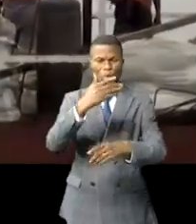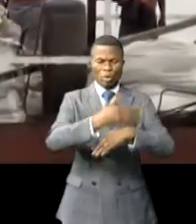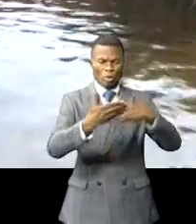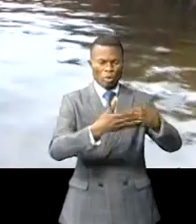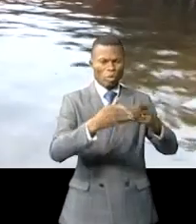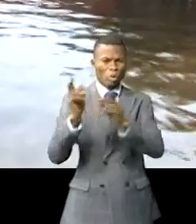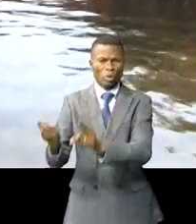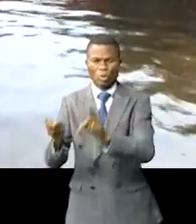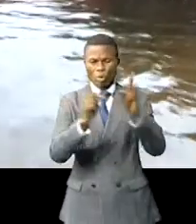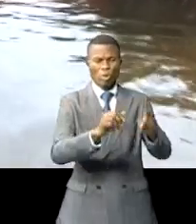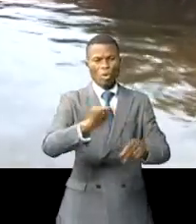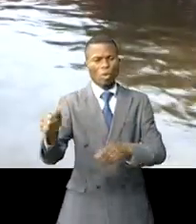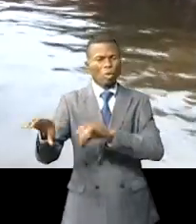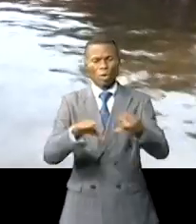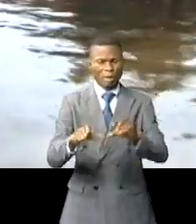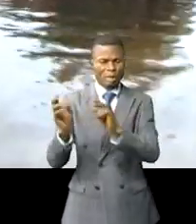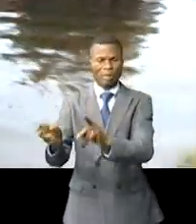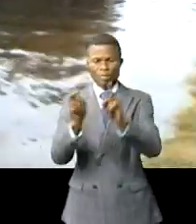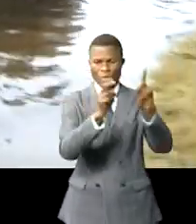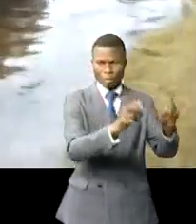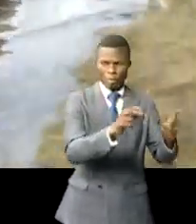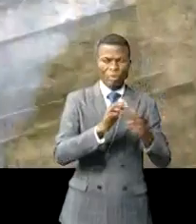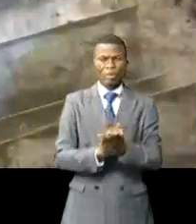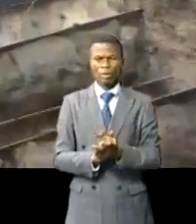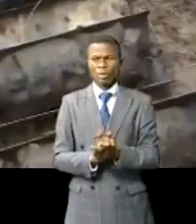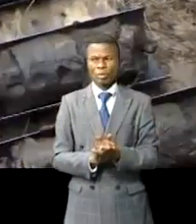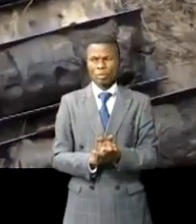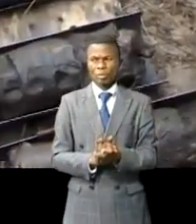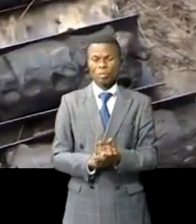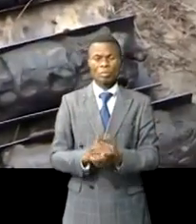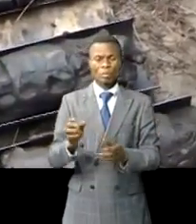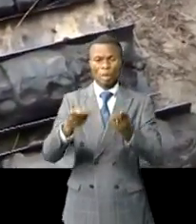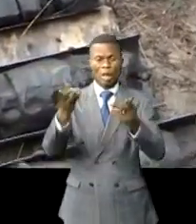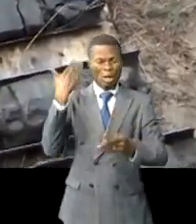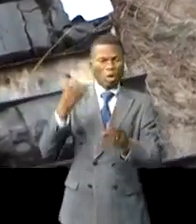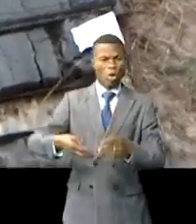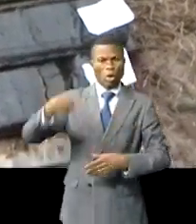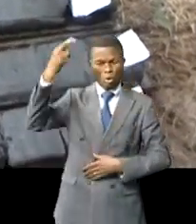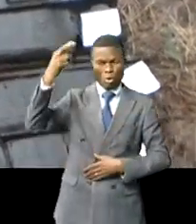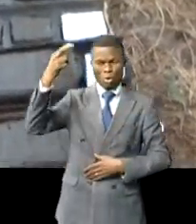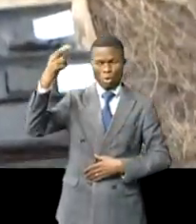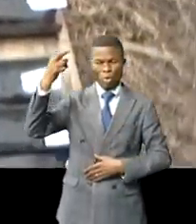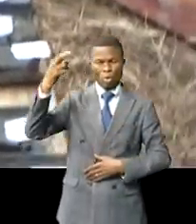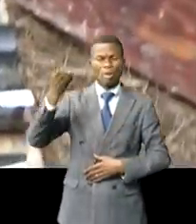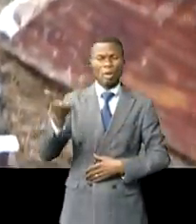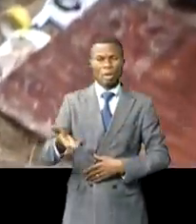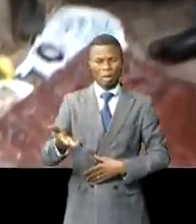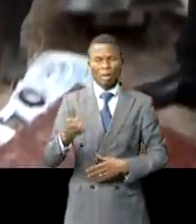relocalisation de certaines activités. Dis donc que la marée est haute maintenant, alors mais on peut voir ça par ici.